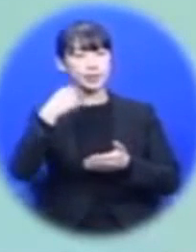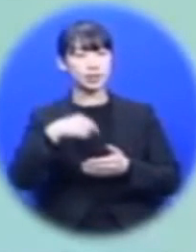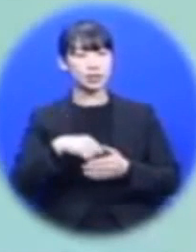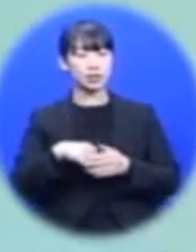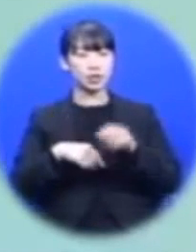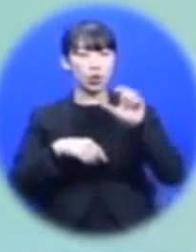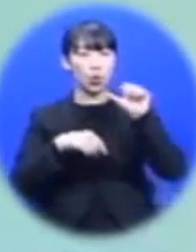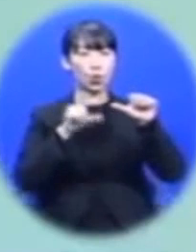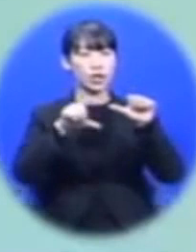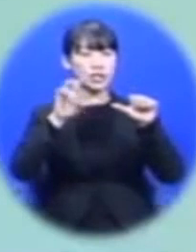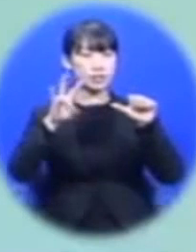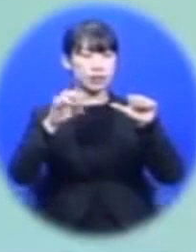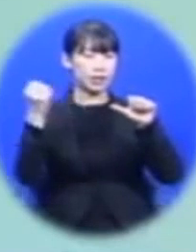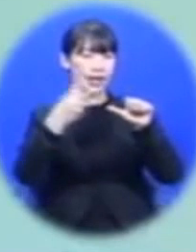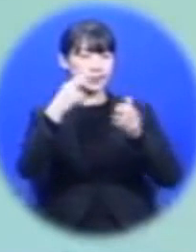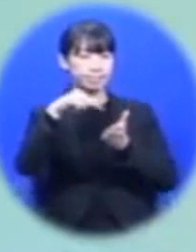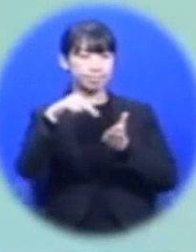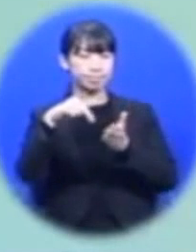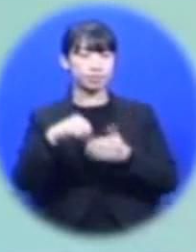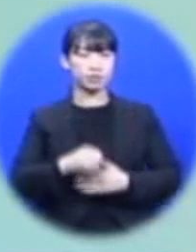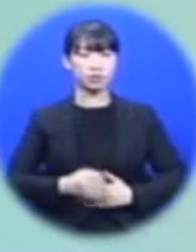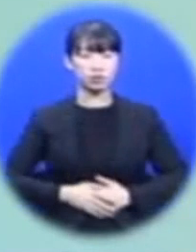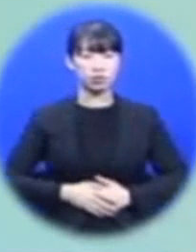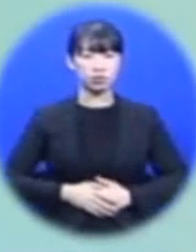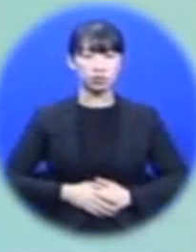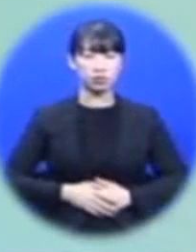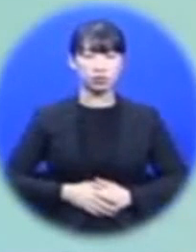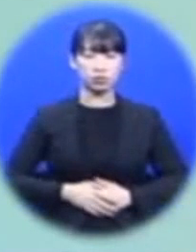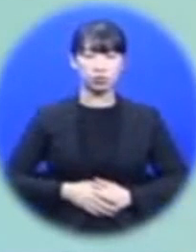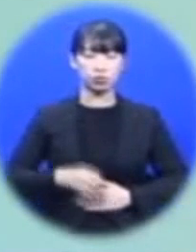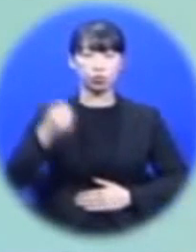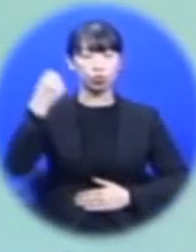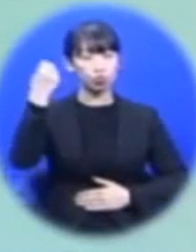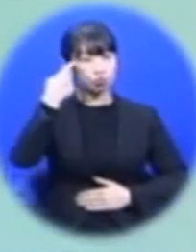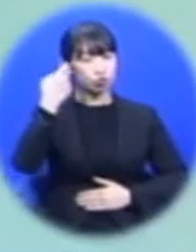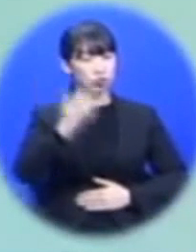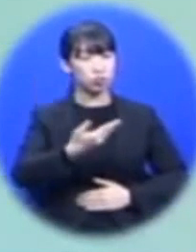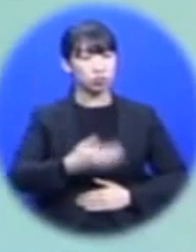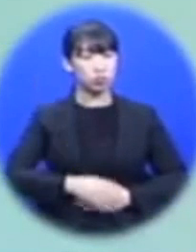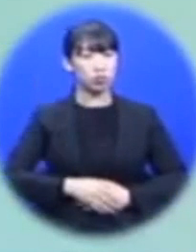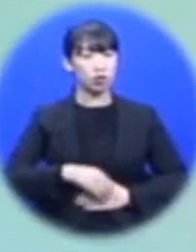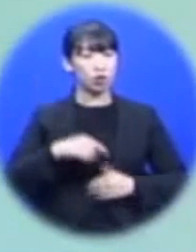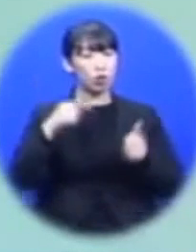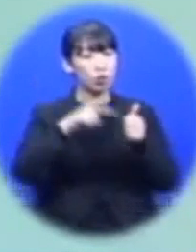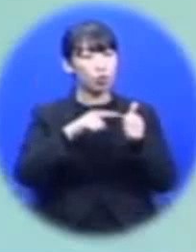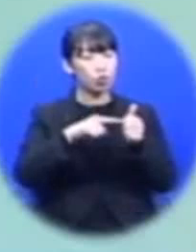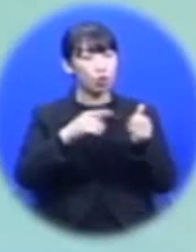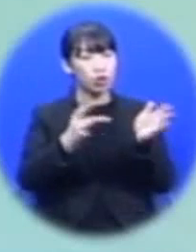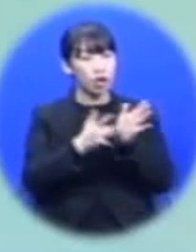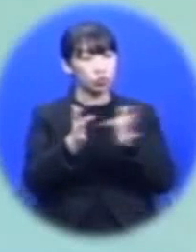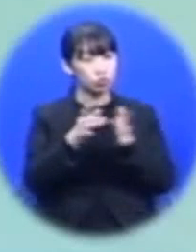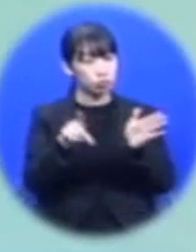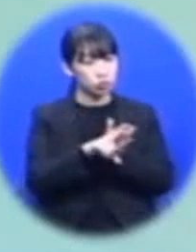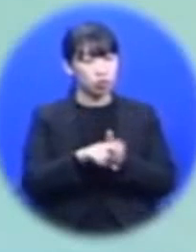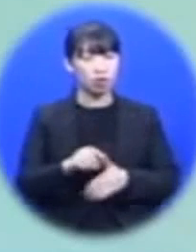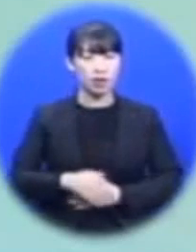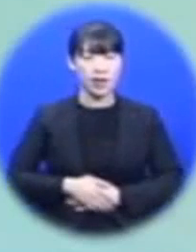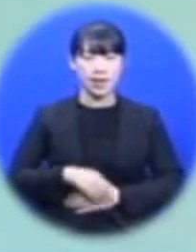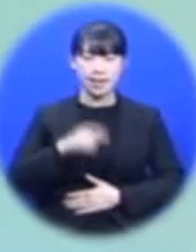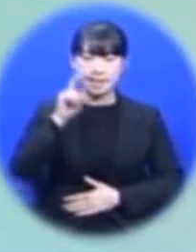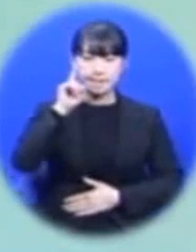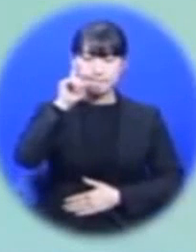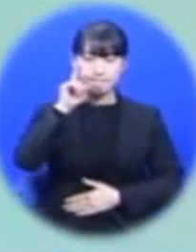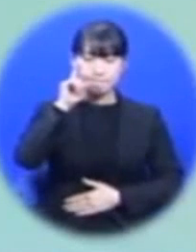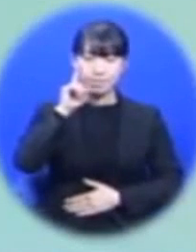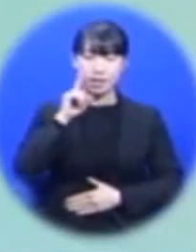5장 24절 또 읽었어요 또 물었어요 너 예수 믿니 아 정말 짜증나게